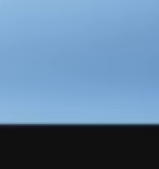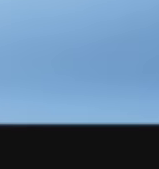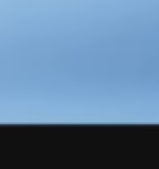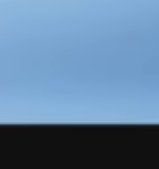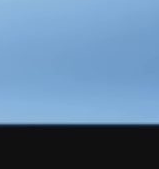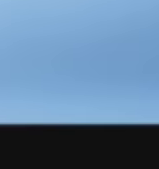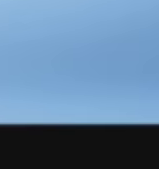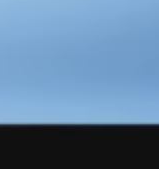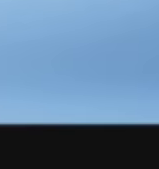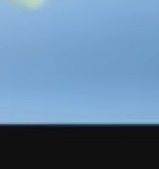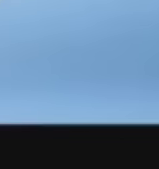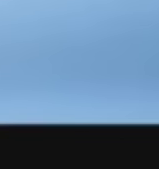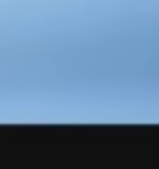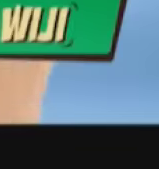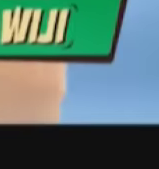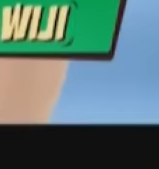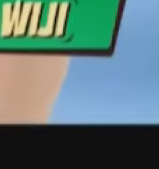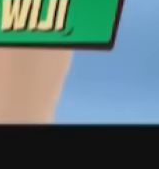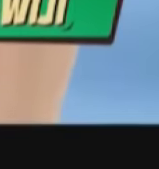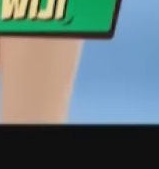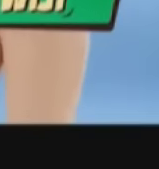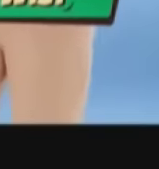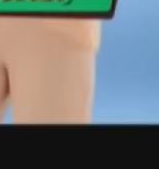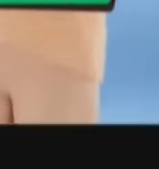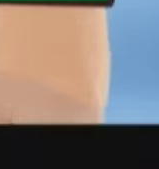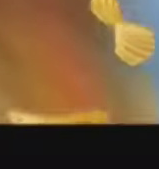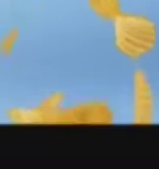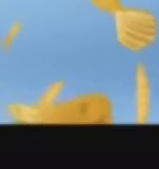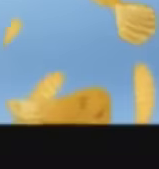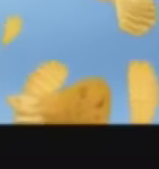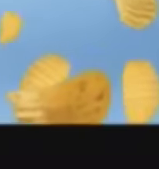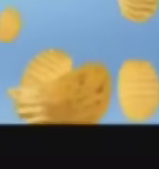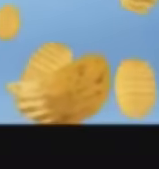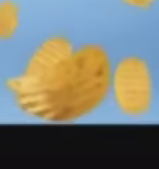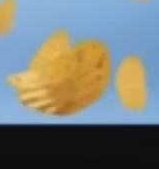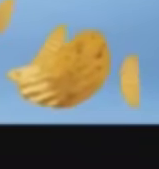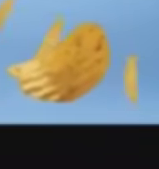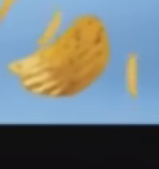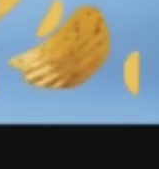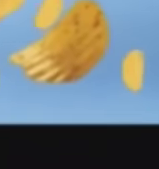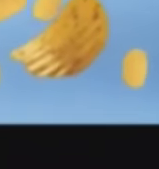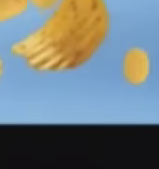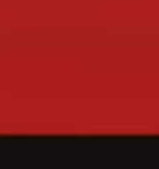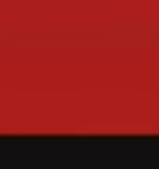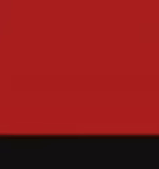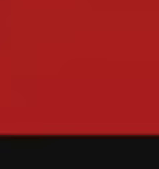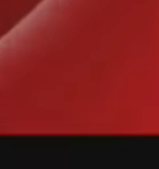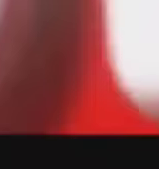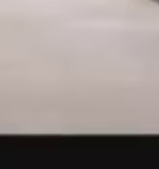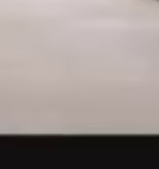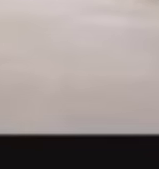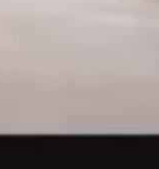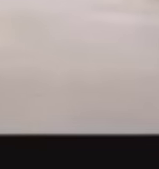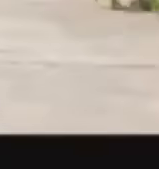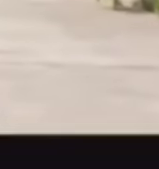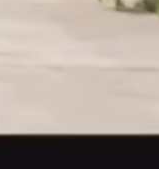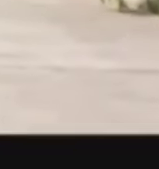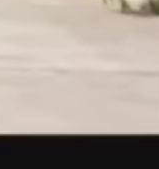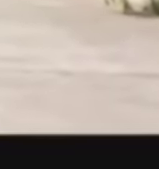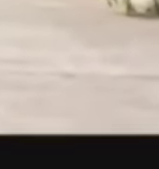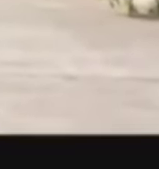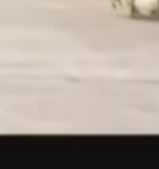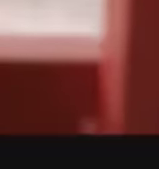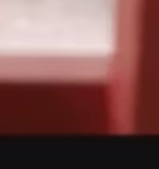Pilih aku dong. Dukung kami jadi pemenang 500 juta. Anterin Hana pulang